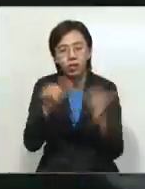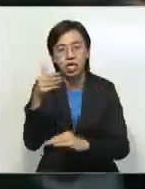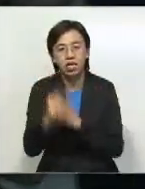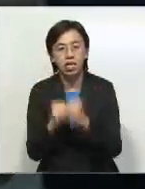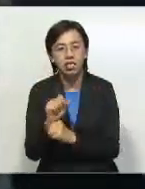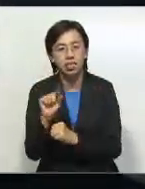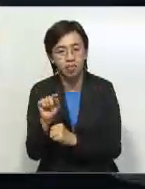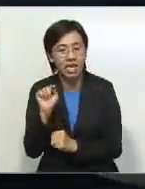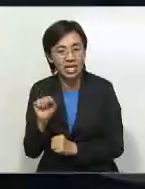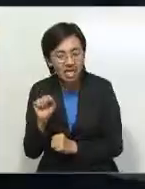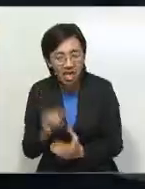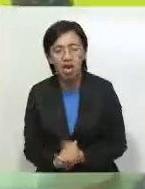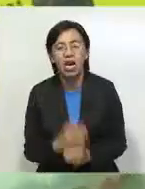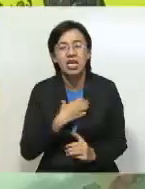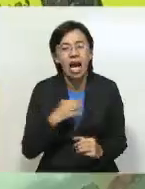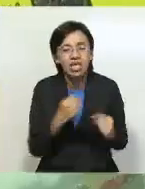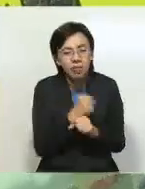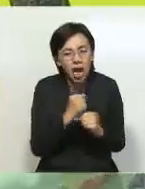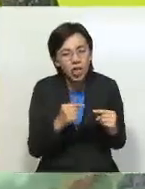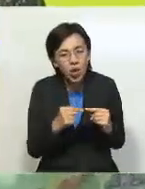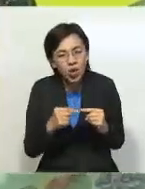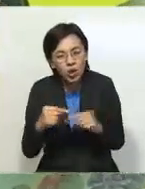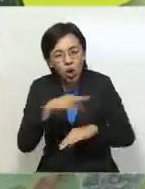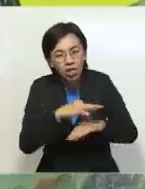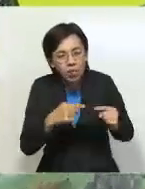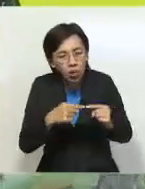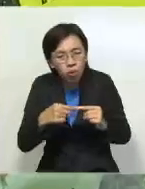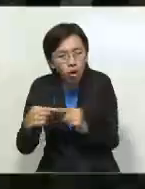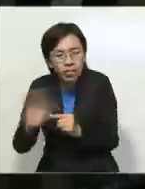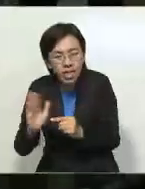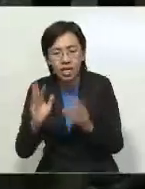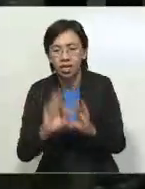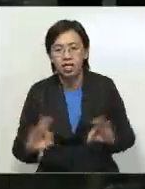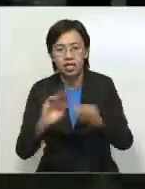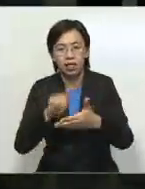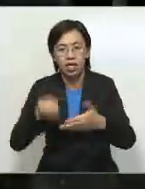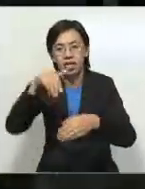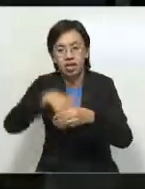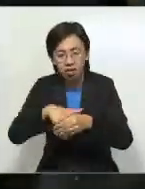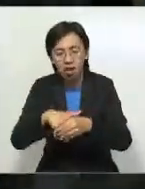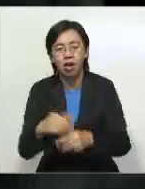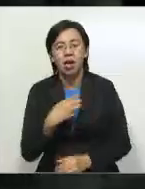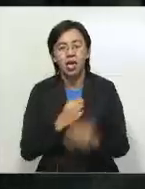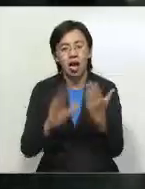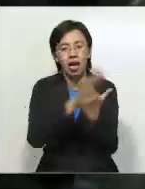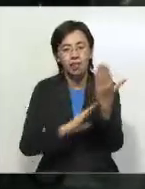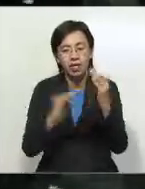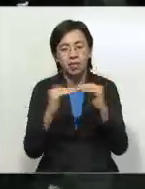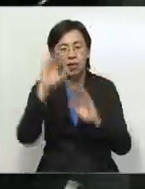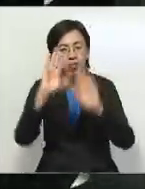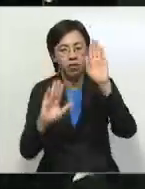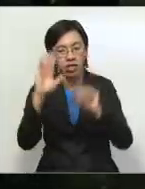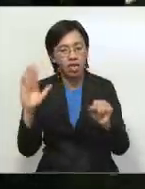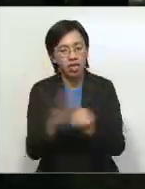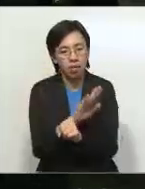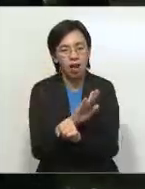ปียืนยันนะคะว่าไม่ใช่การสืบทอดอำนาจเพราะว่าทุกอย่างก็ขึ้นอยู่กับการเลือกซึ่งต้องช่วยกันให้ประเทศเป็นประชาธิปไตยที่ส